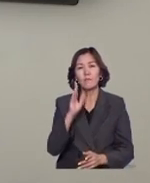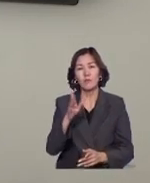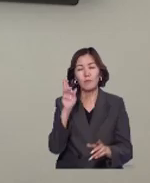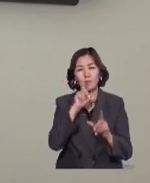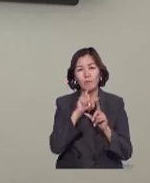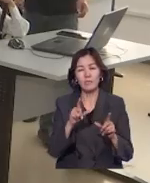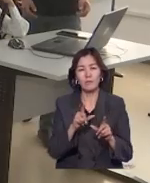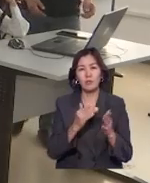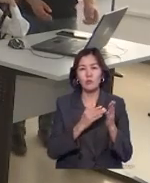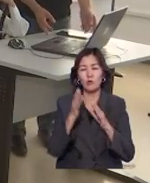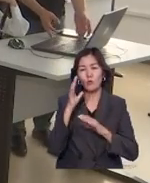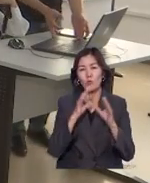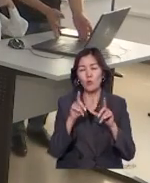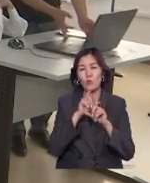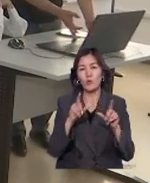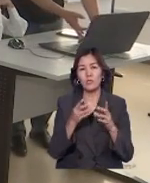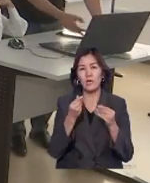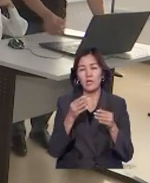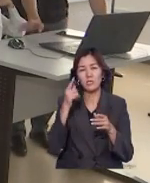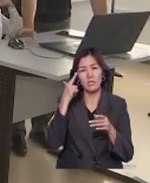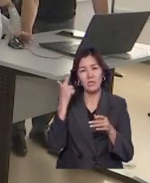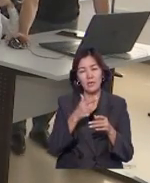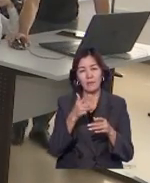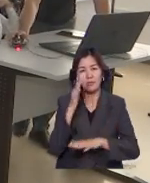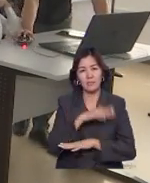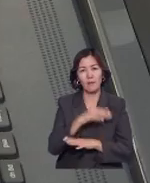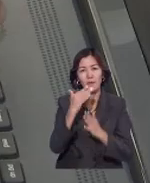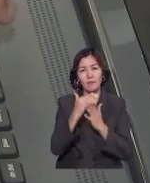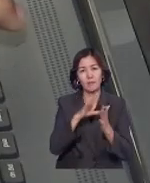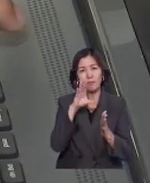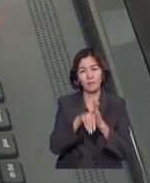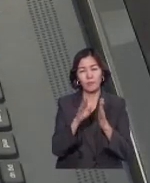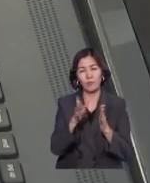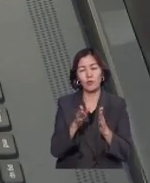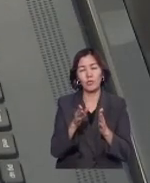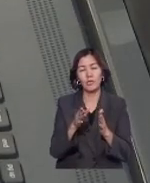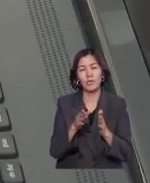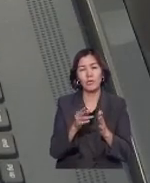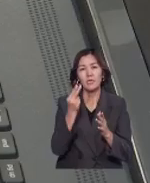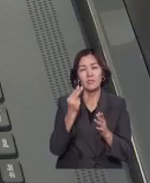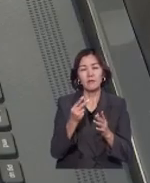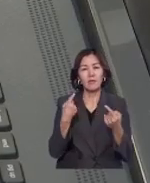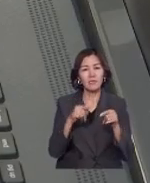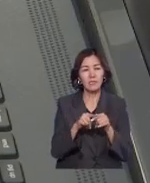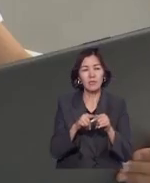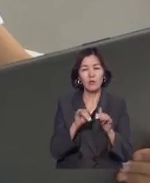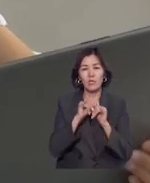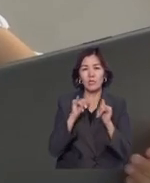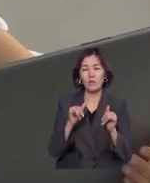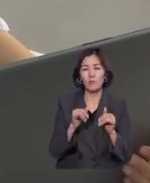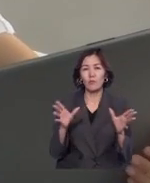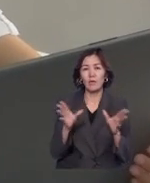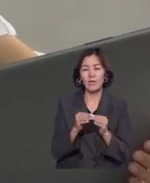мектептерде және жоғары оқу орындарында қаржылық сауаттылық негіздері оқытылатынын айтты. Өйткені цифрлық технологиялардың дамуымен